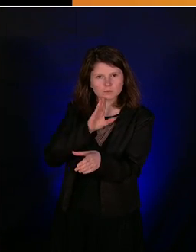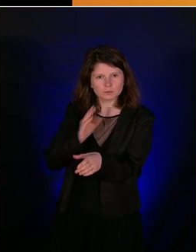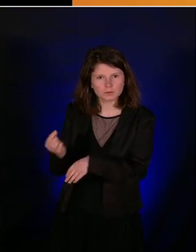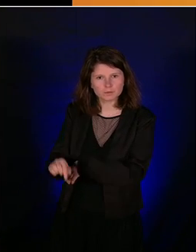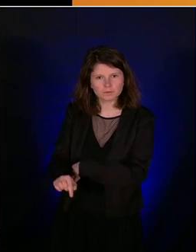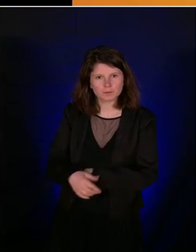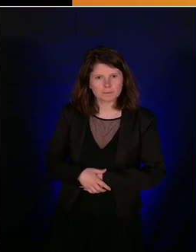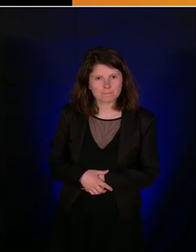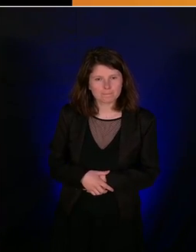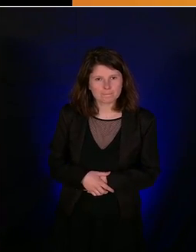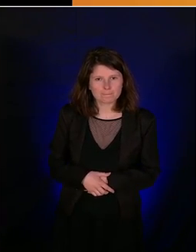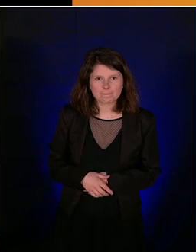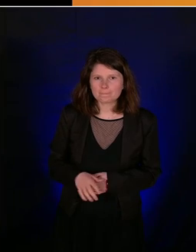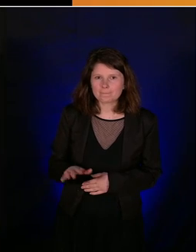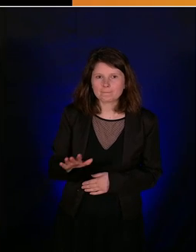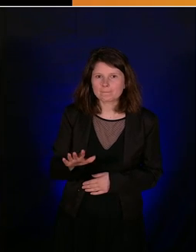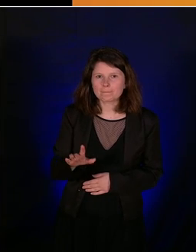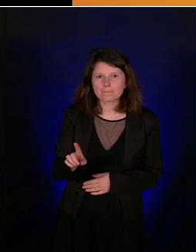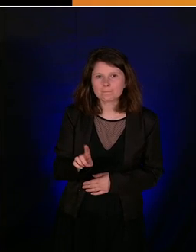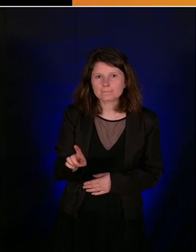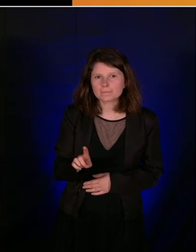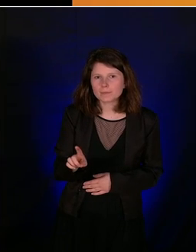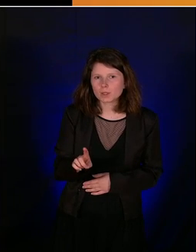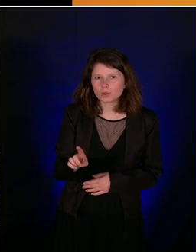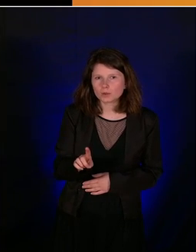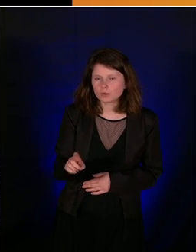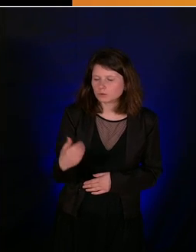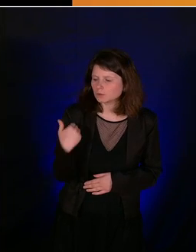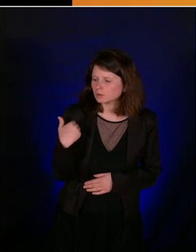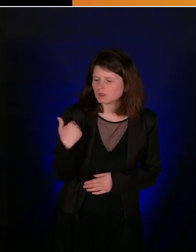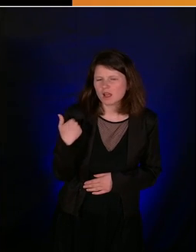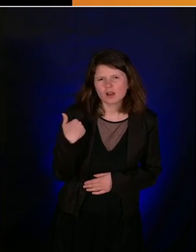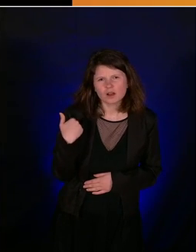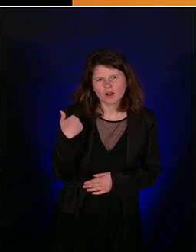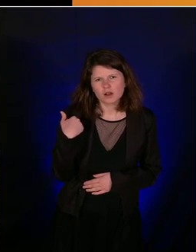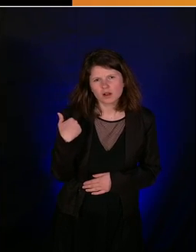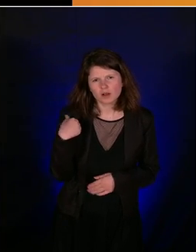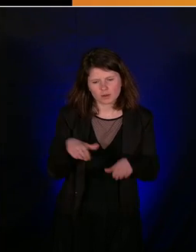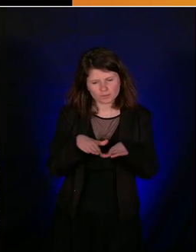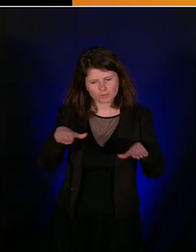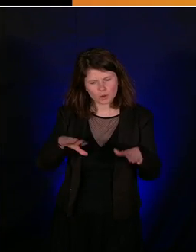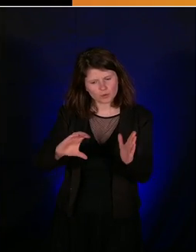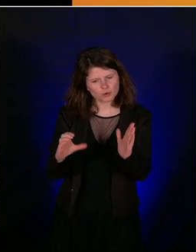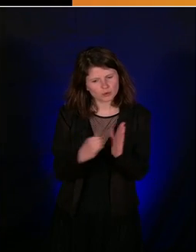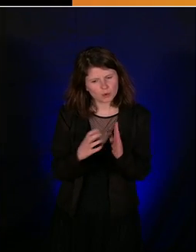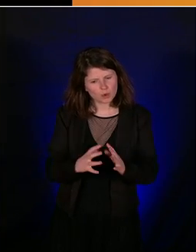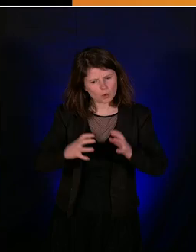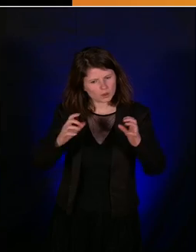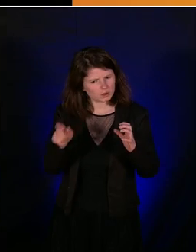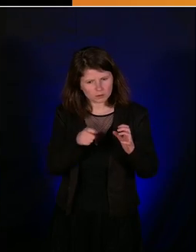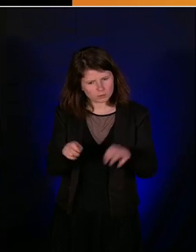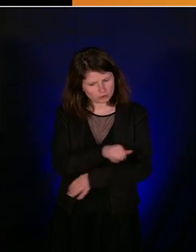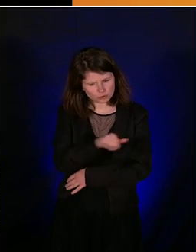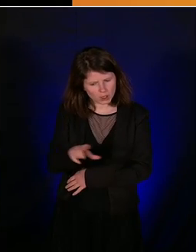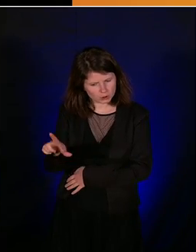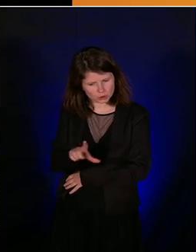merci non euh celle-là elle est pas écrite euh tout à l'heure la question il y avait vous avez eu sur table la motion du Congrès vous aviez jusqu'à 14h